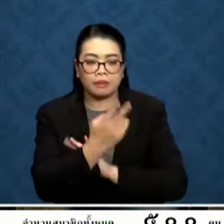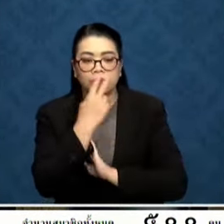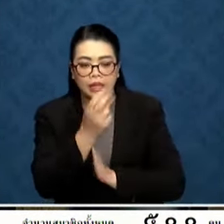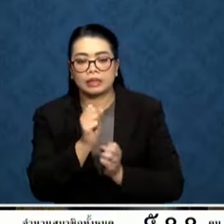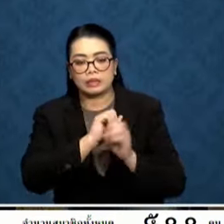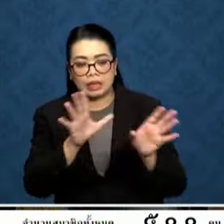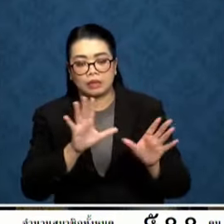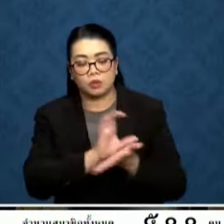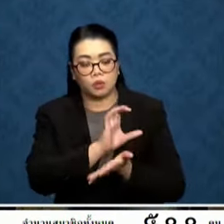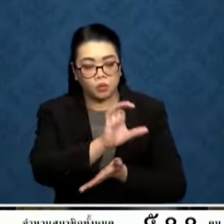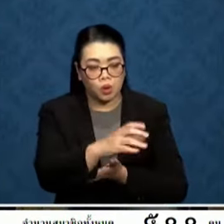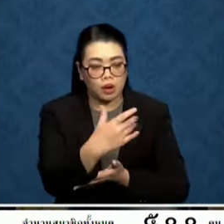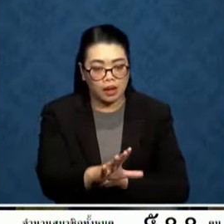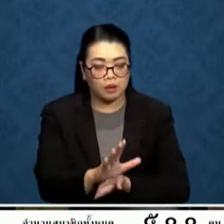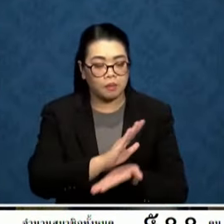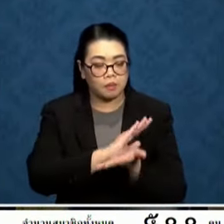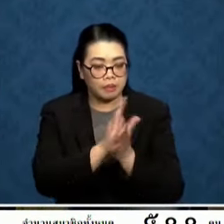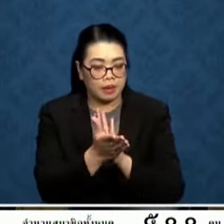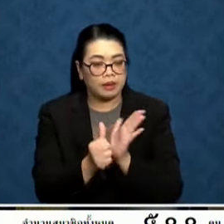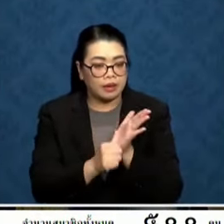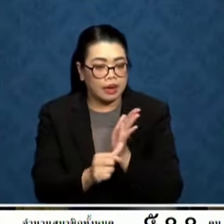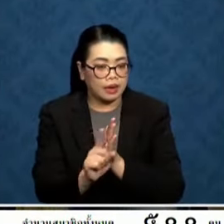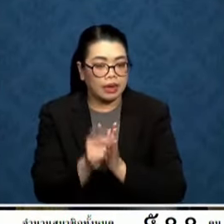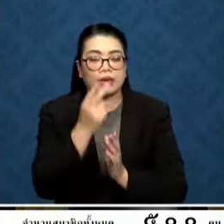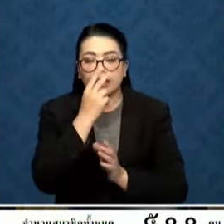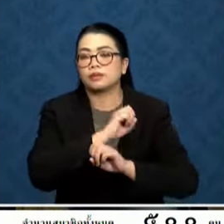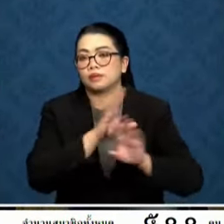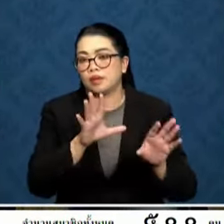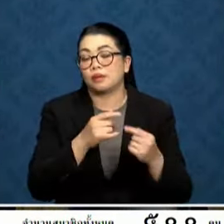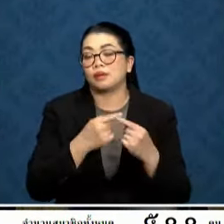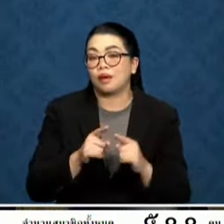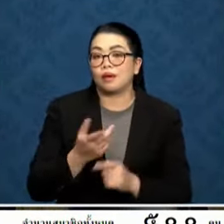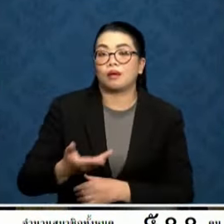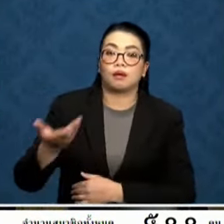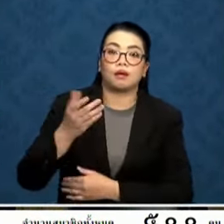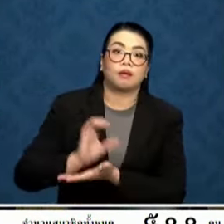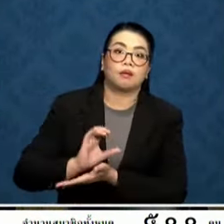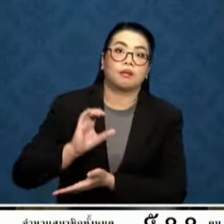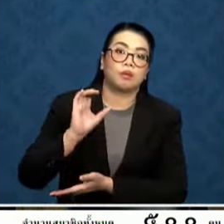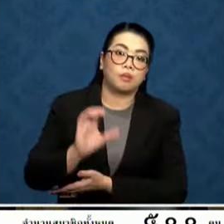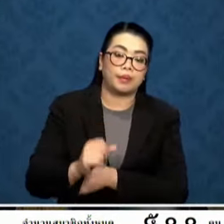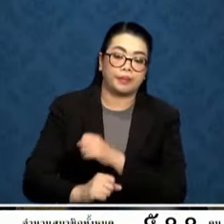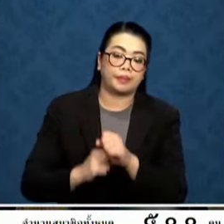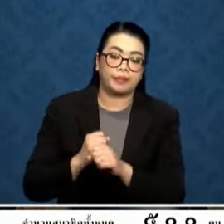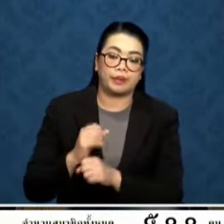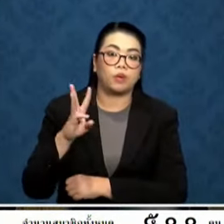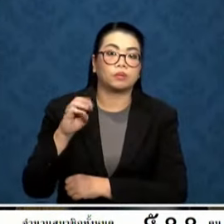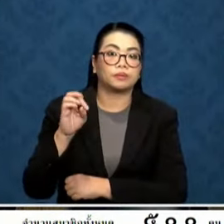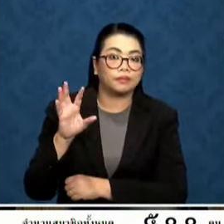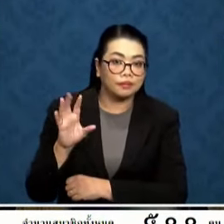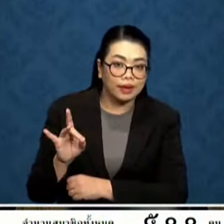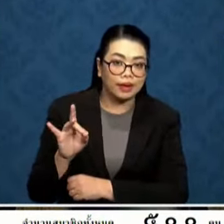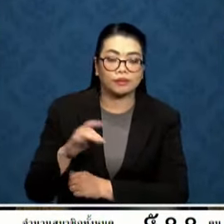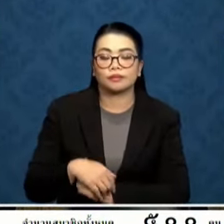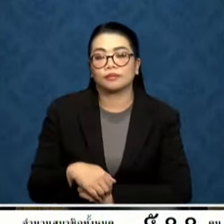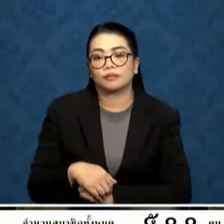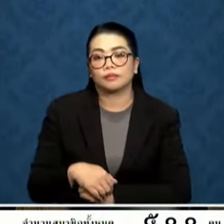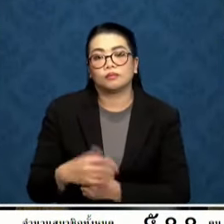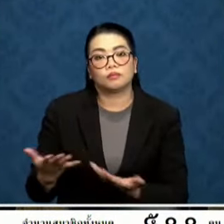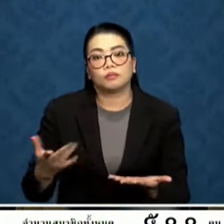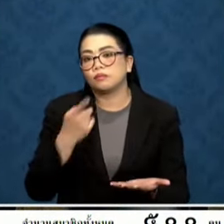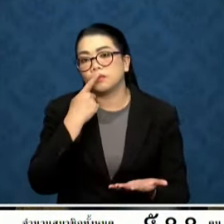สร้างเทคโนโลยีภายในประเทศครับแต่ก็เช่นกันครับงบประมาณในปี 68นี้ก็